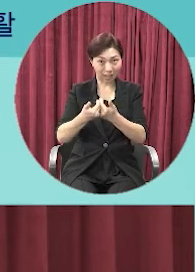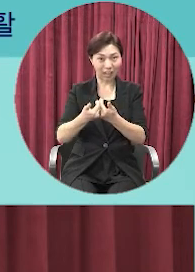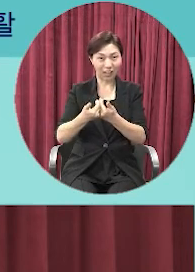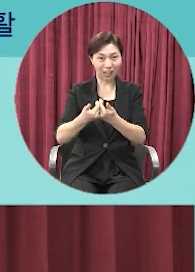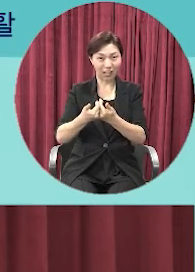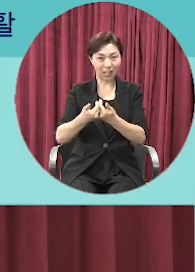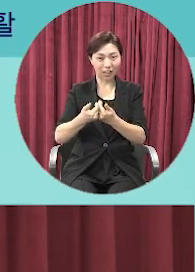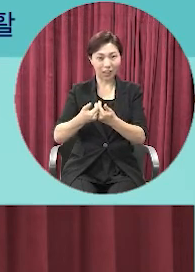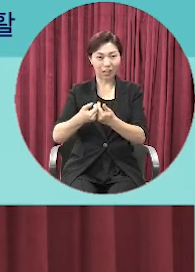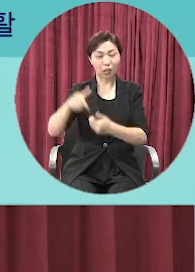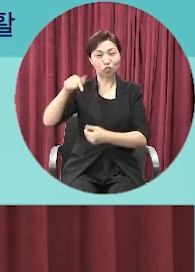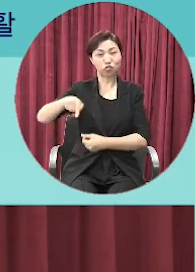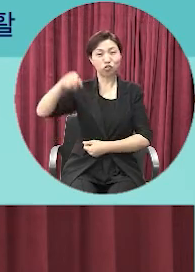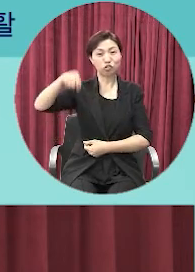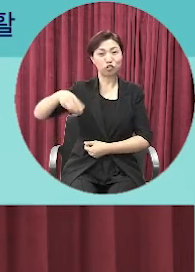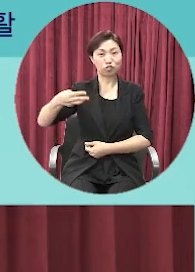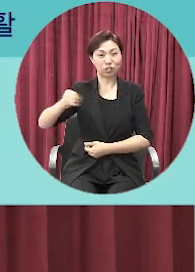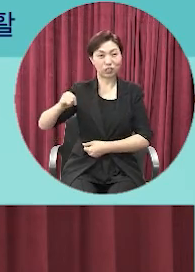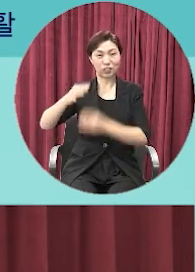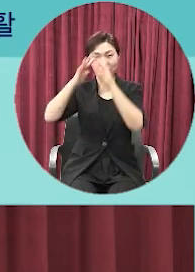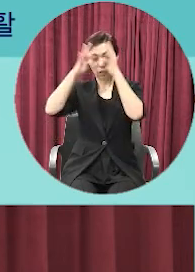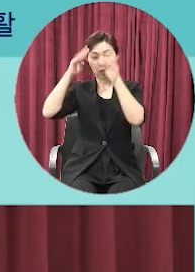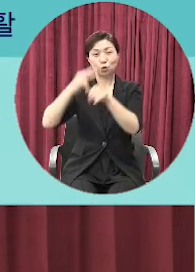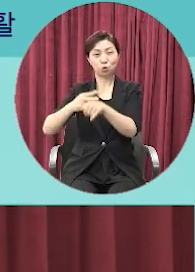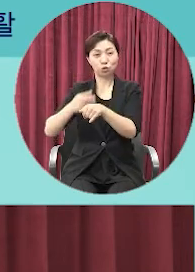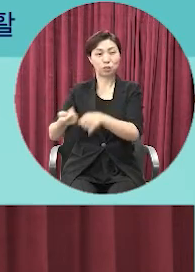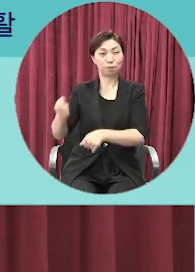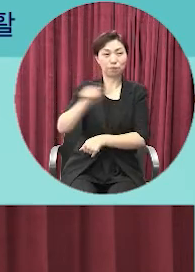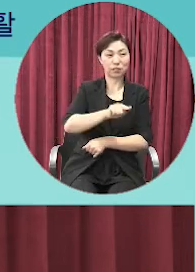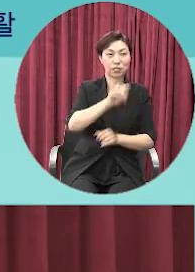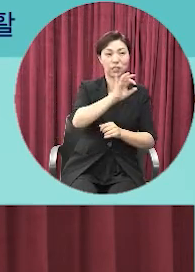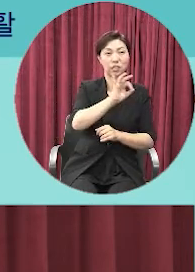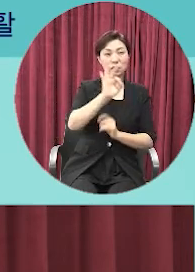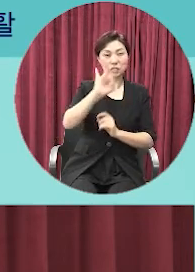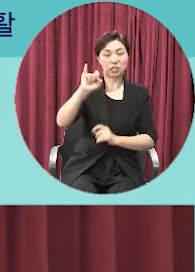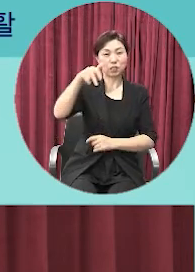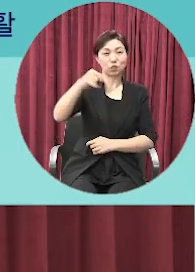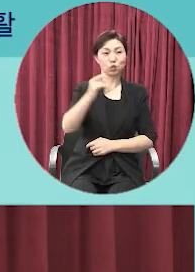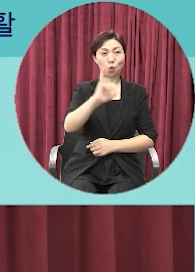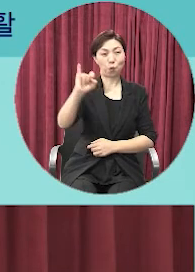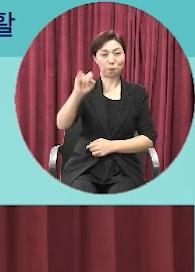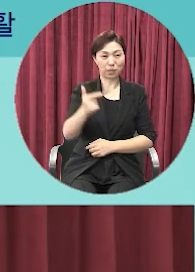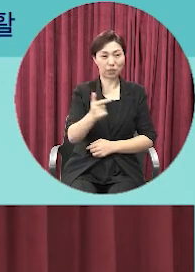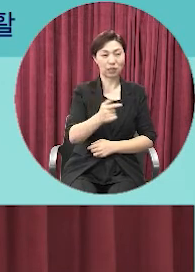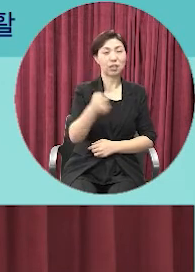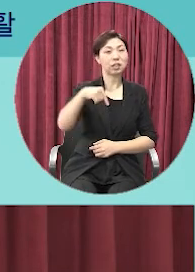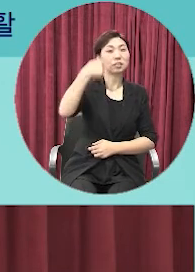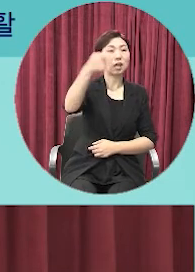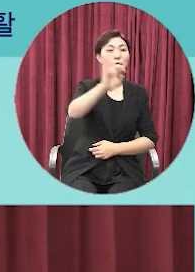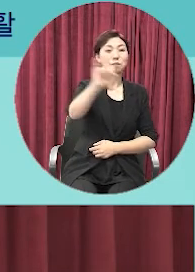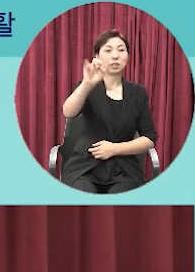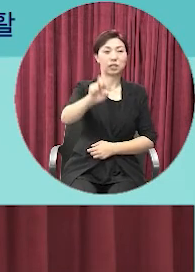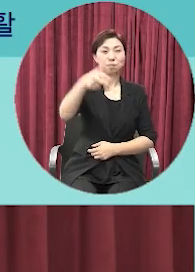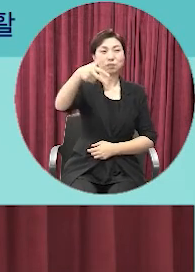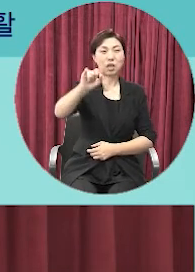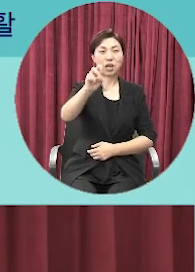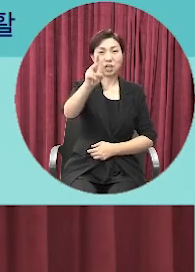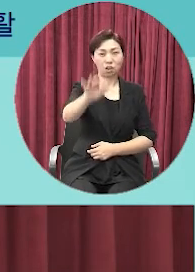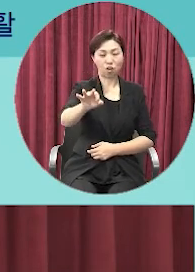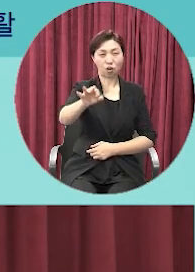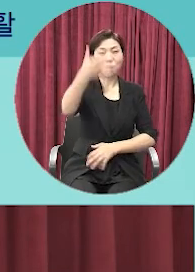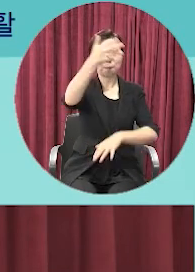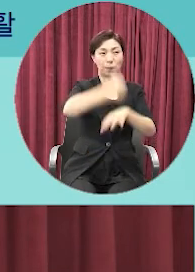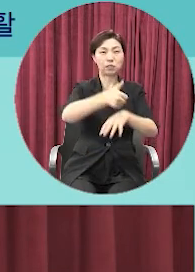역순으로 아까 구리 교수님 말씀하셨지만 역순으로 구유리 교수님, 이종민 교수님, 임재영 교수님, 정영수 교수님 이렇게 한 1분 내지 2분